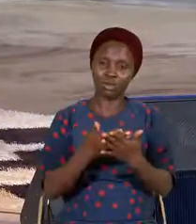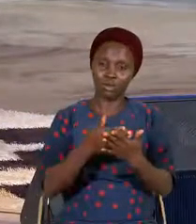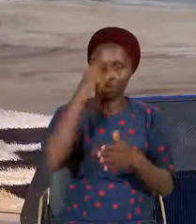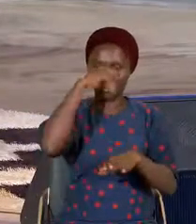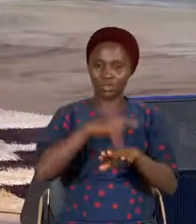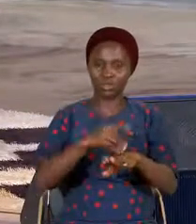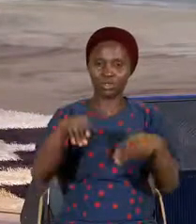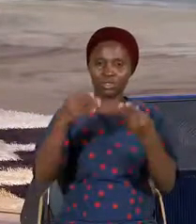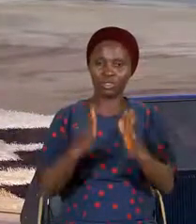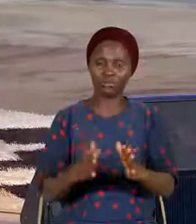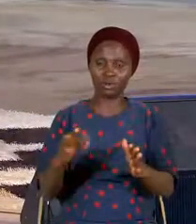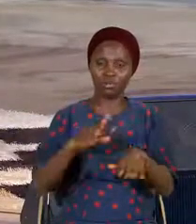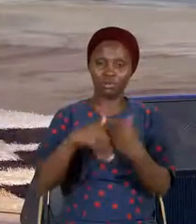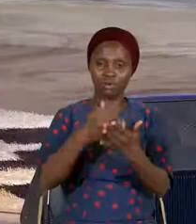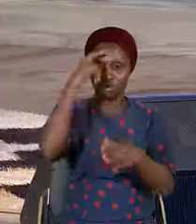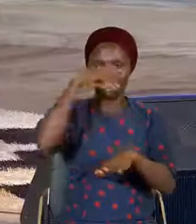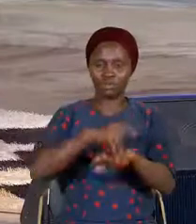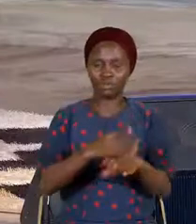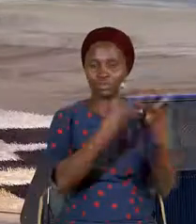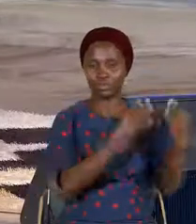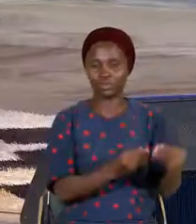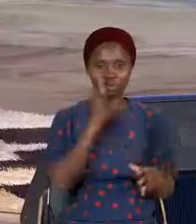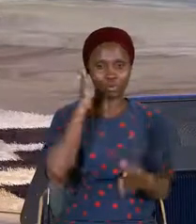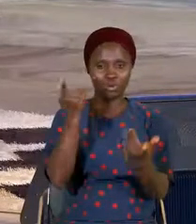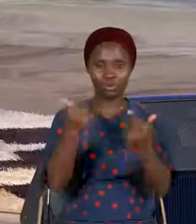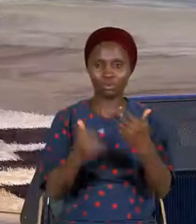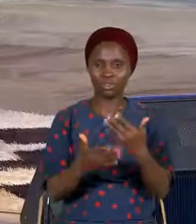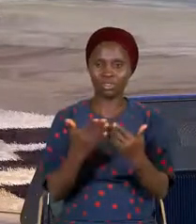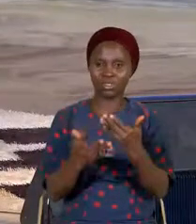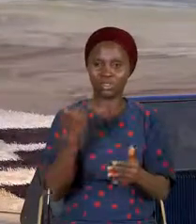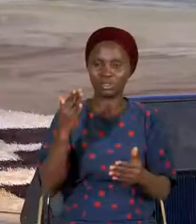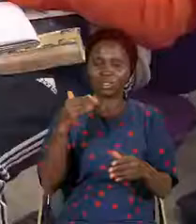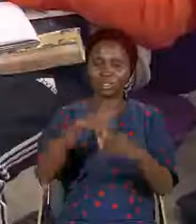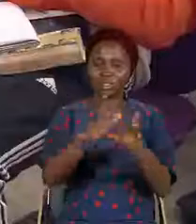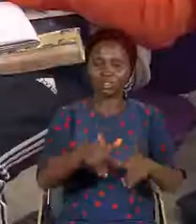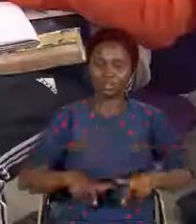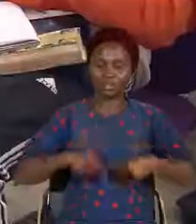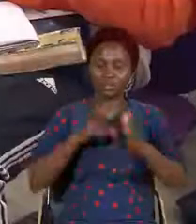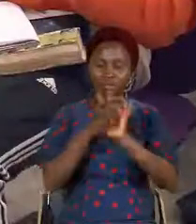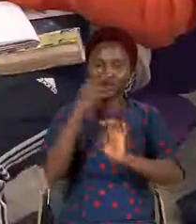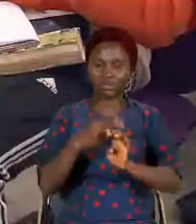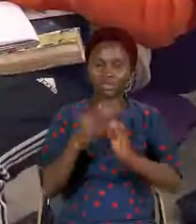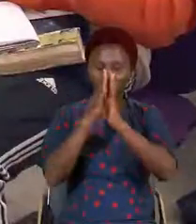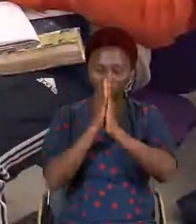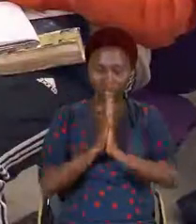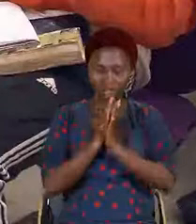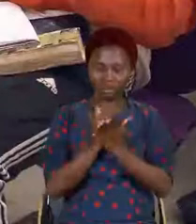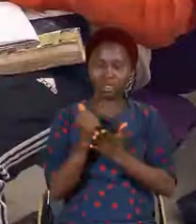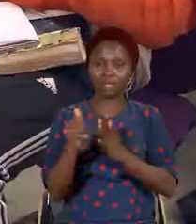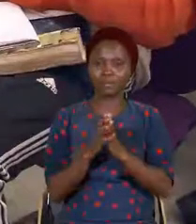et le donateur de toute sagesse, la solution viendra facilement dans votre vie au nom de